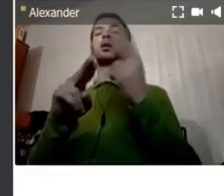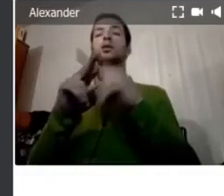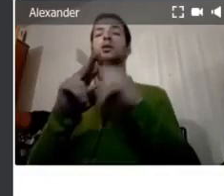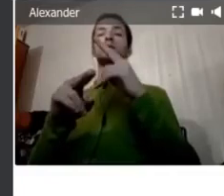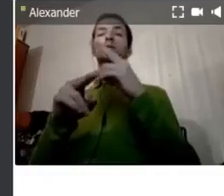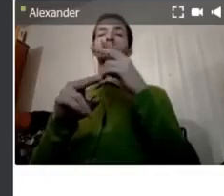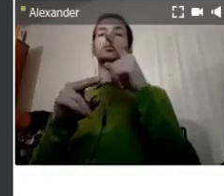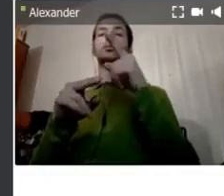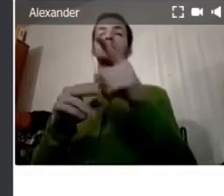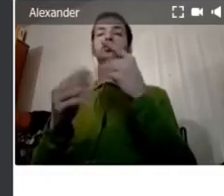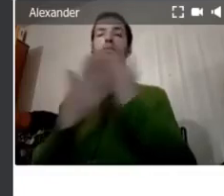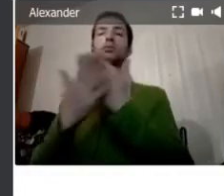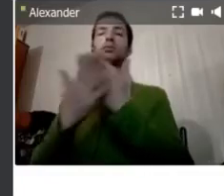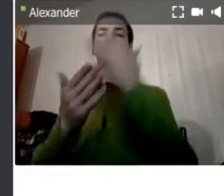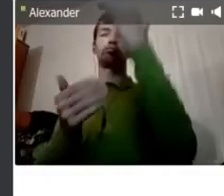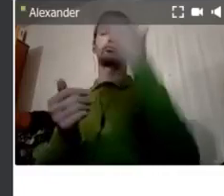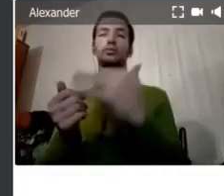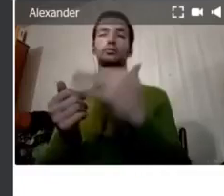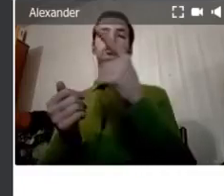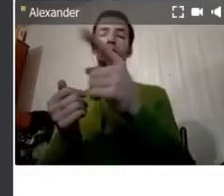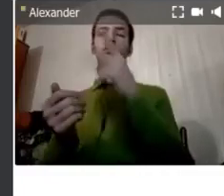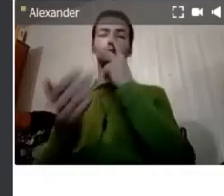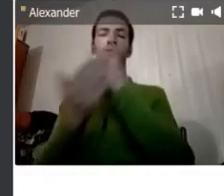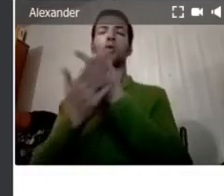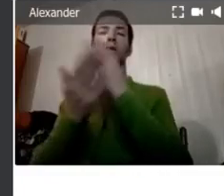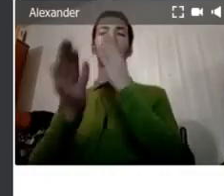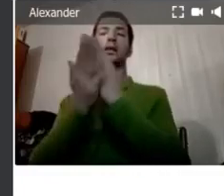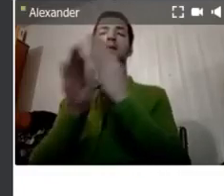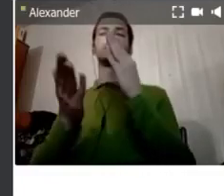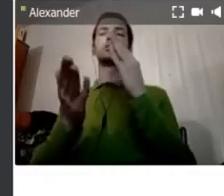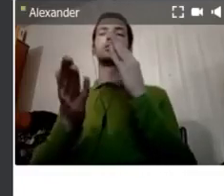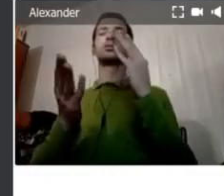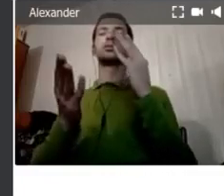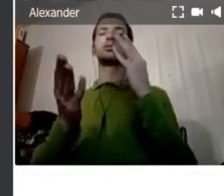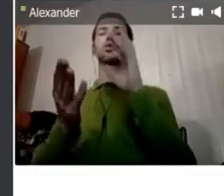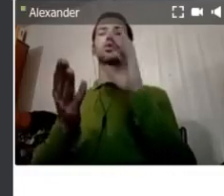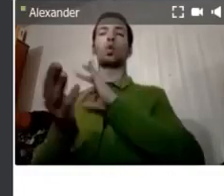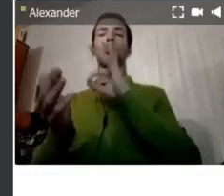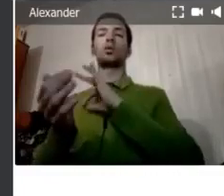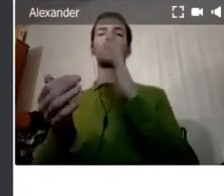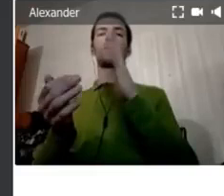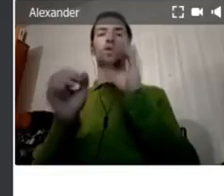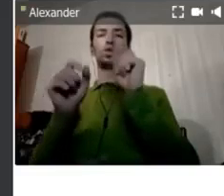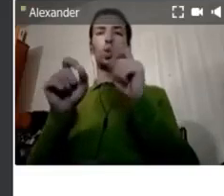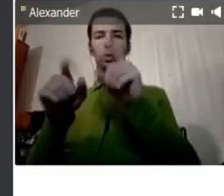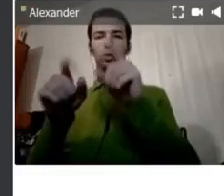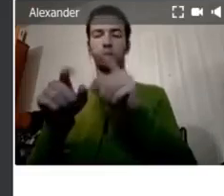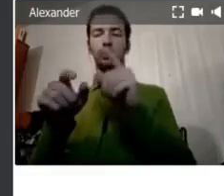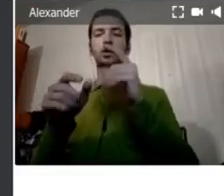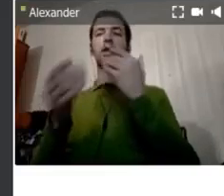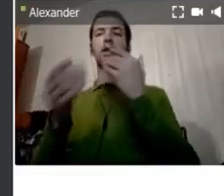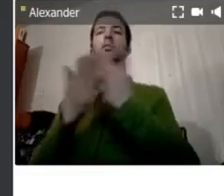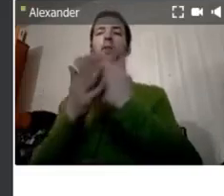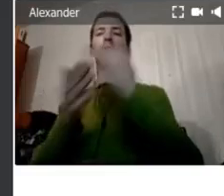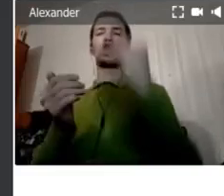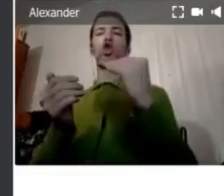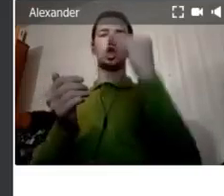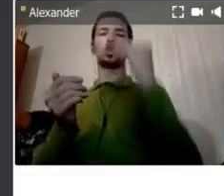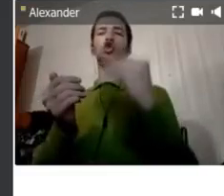1700 евро. То есть вот таким образом приходит золото, дальше вы можете его продать обратно в компанию